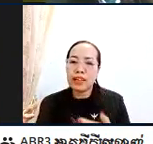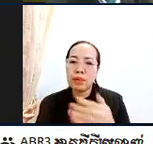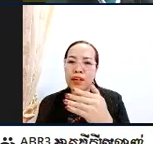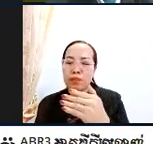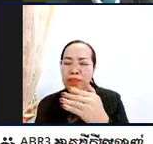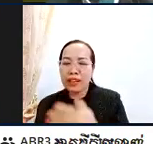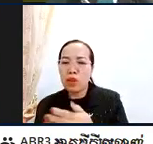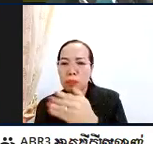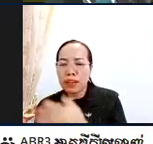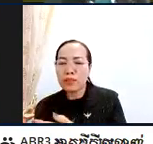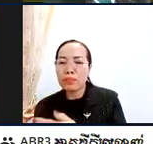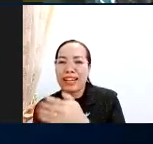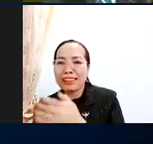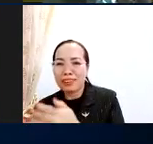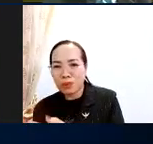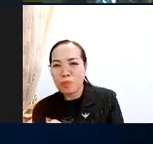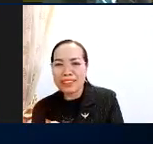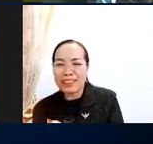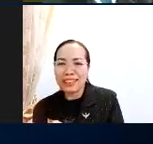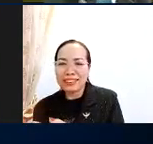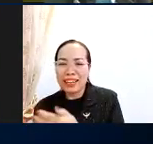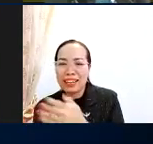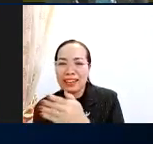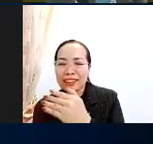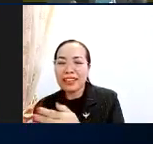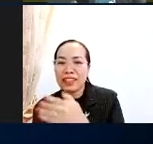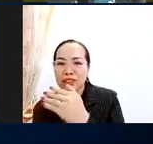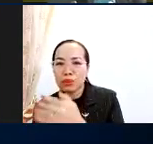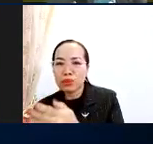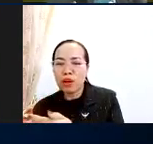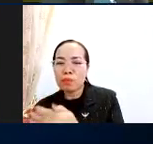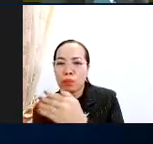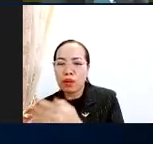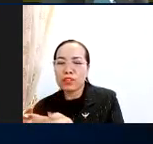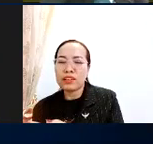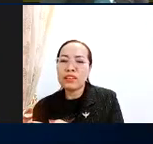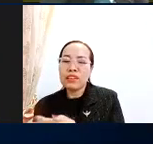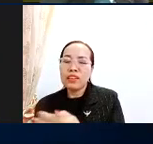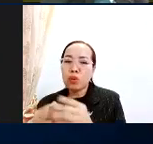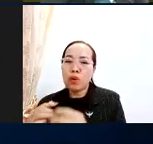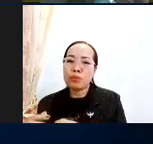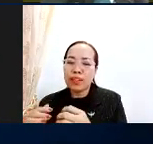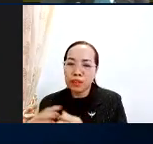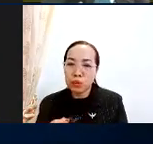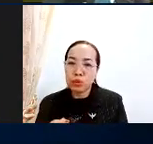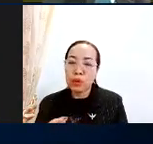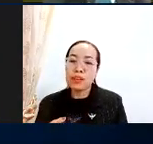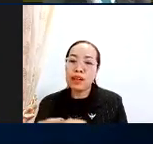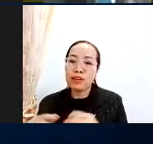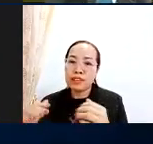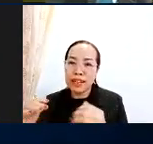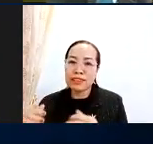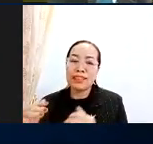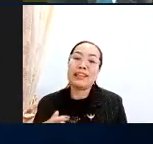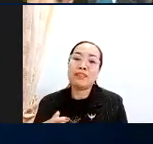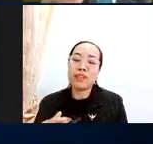đặc đai pra nẹt nom plau mình ai cho u bàn tề cha trời tại su trom tầm rong tứ nom đai cu thưa